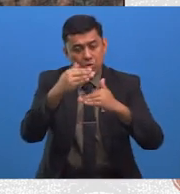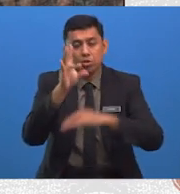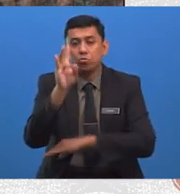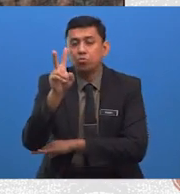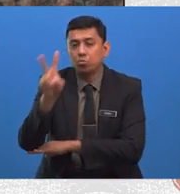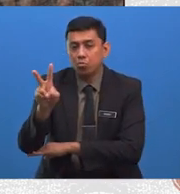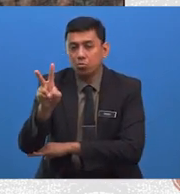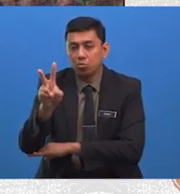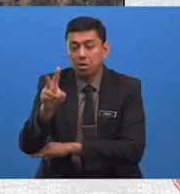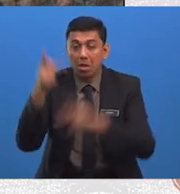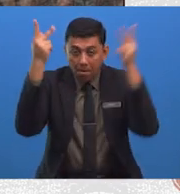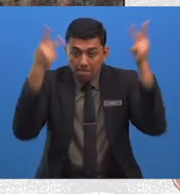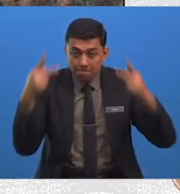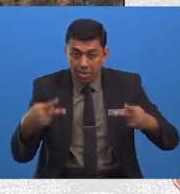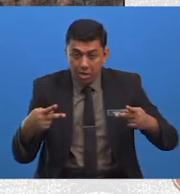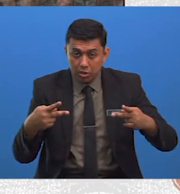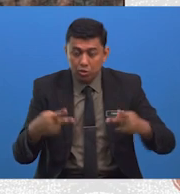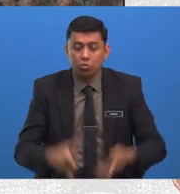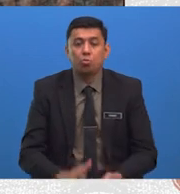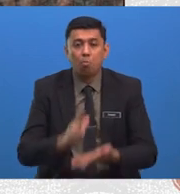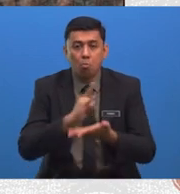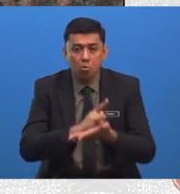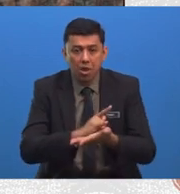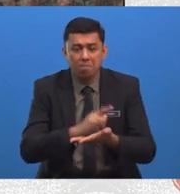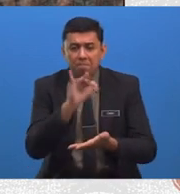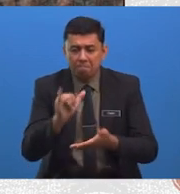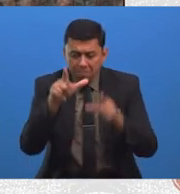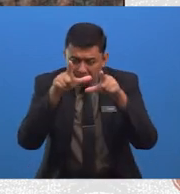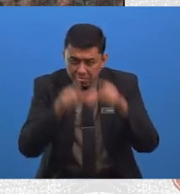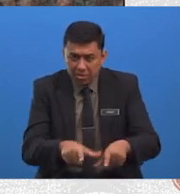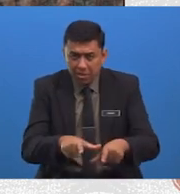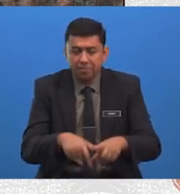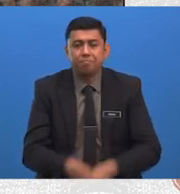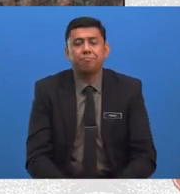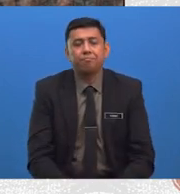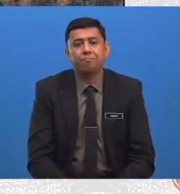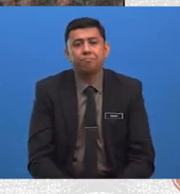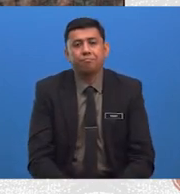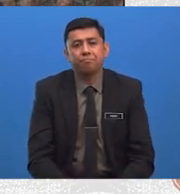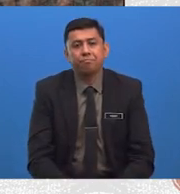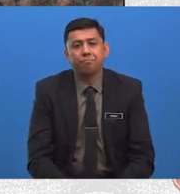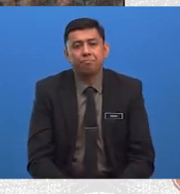72 patung Buddha yang diletakkan di dalam stupa.